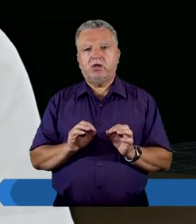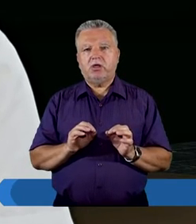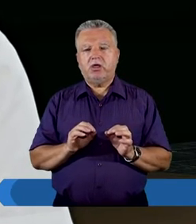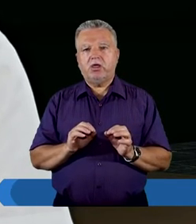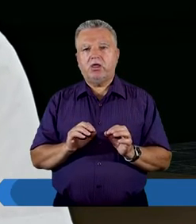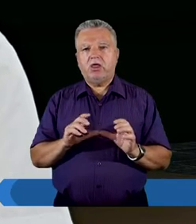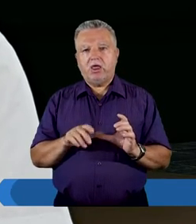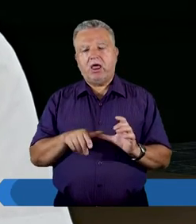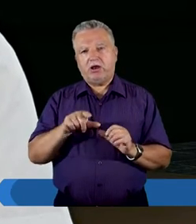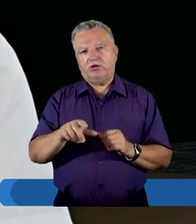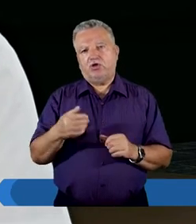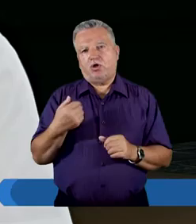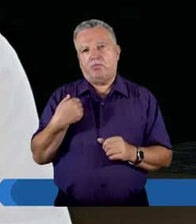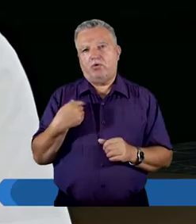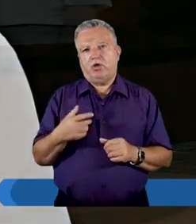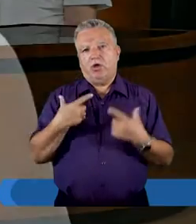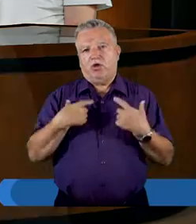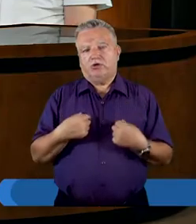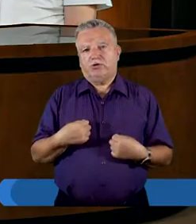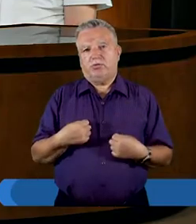chociaż no, były to osoby poświęcone.